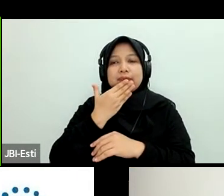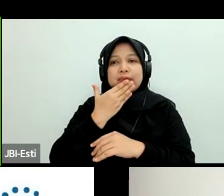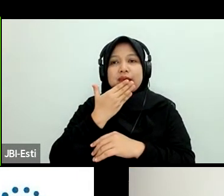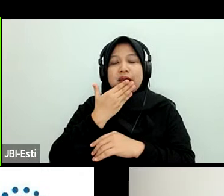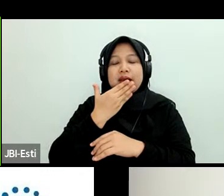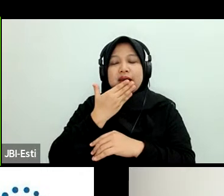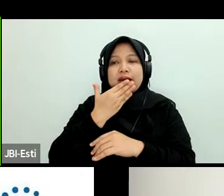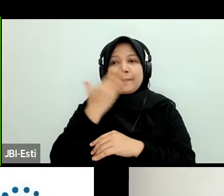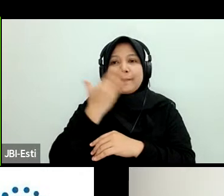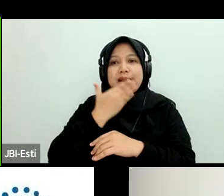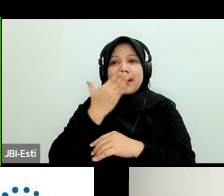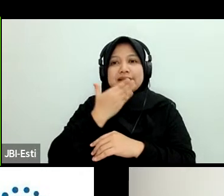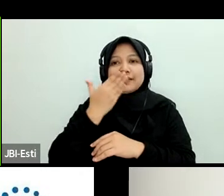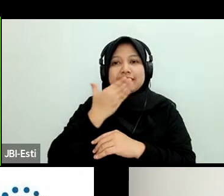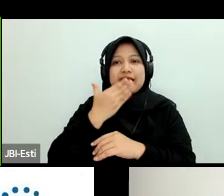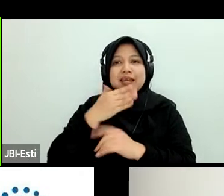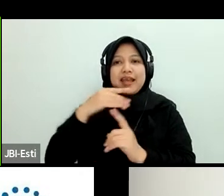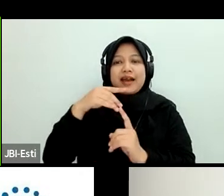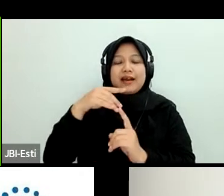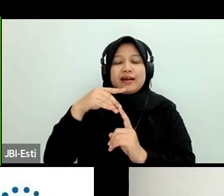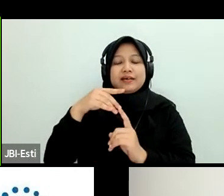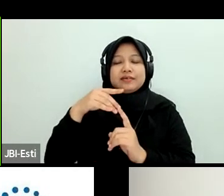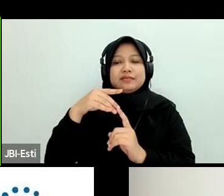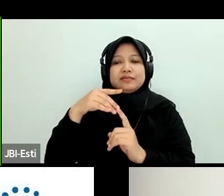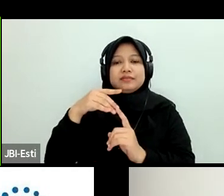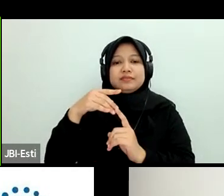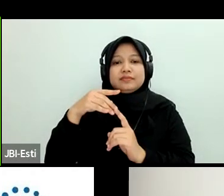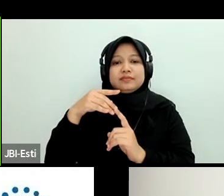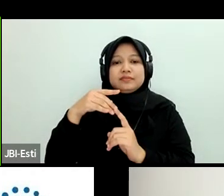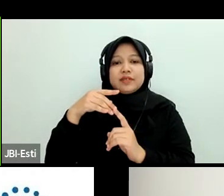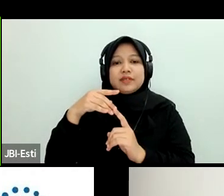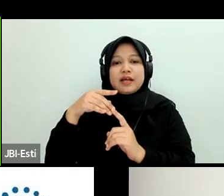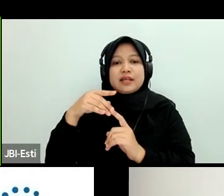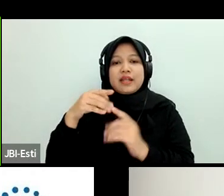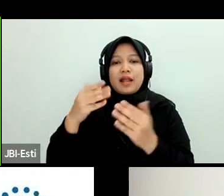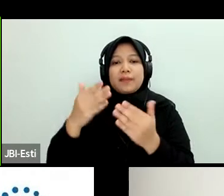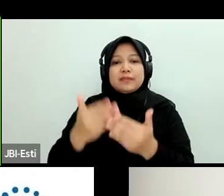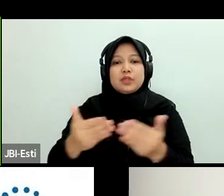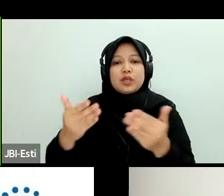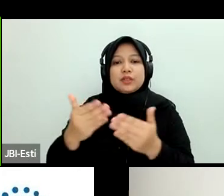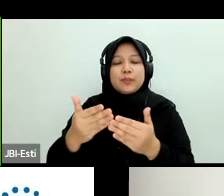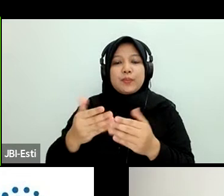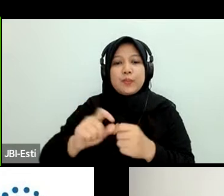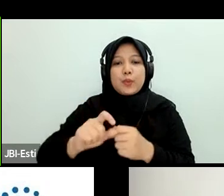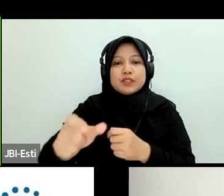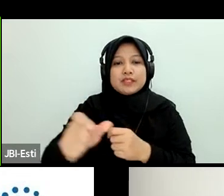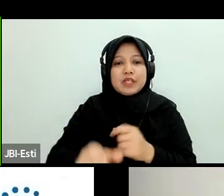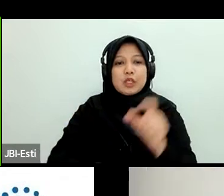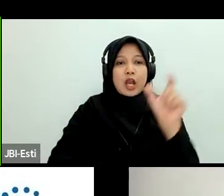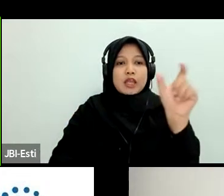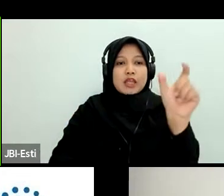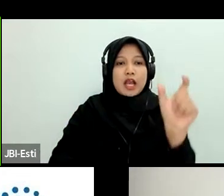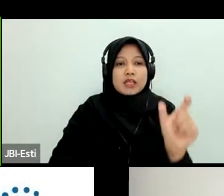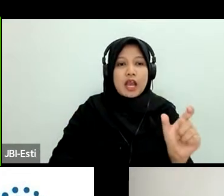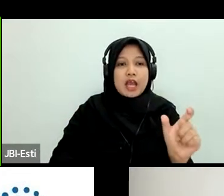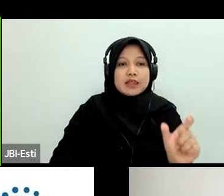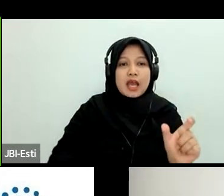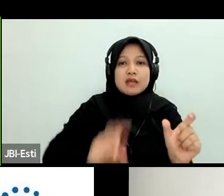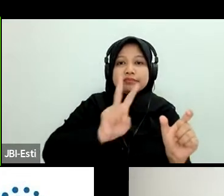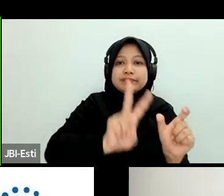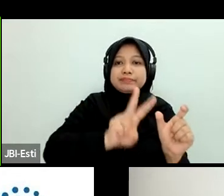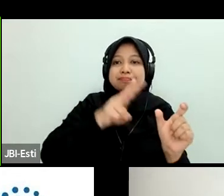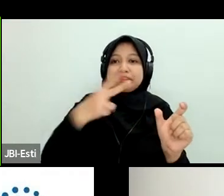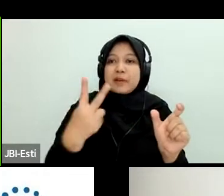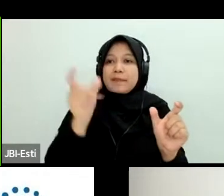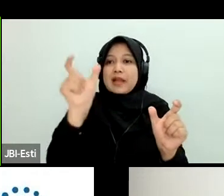hanya soal bukan hanya soal bab apa wae Hai translasi dari satu kota ke kota yang lain tapi juga alam pikir